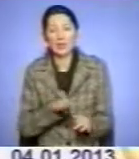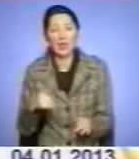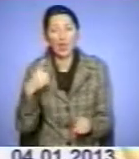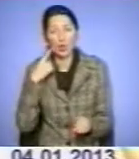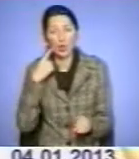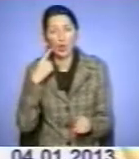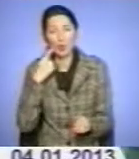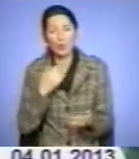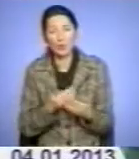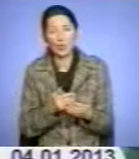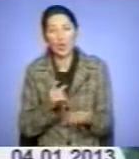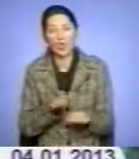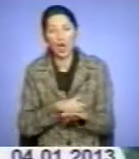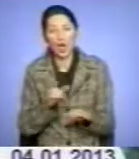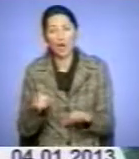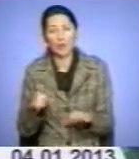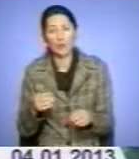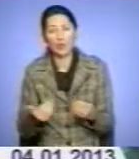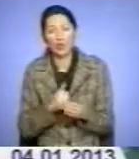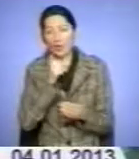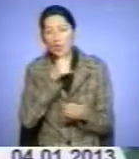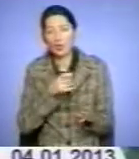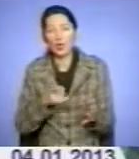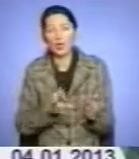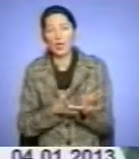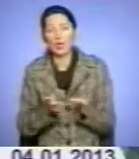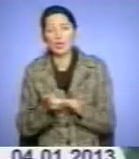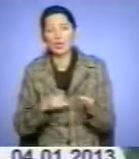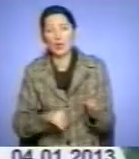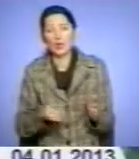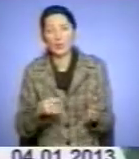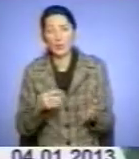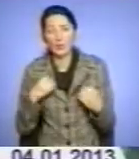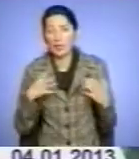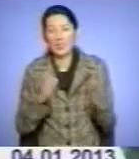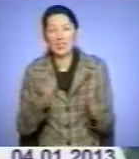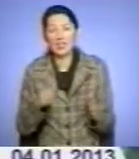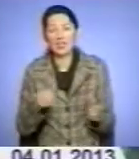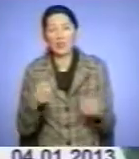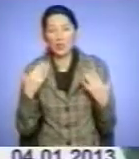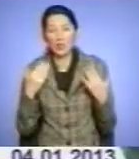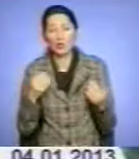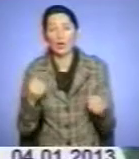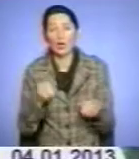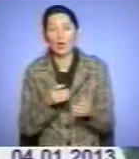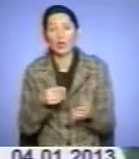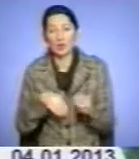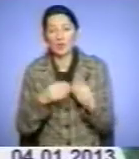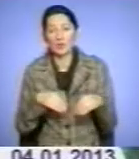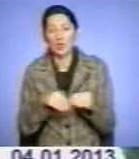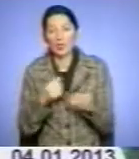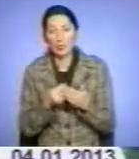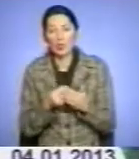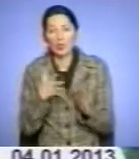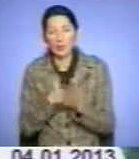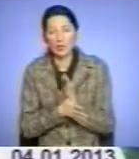перед громадою. Новорічно-різдвяні свята – не лише відпочинок, а й удар по сімейному бюджету. Відвідати головну ялинку Тернопільщини у